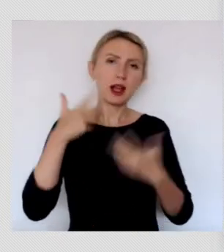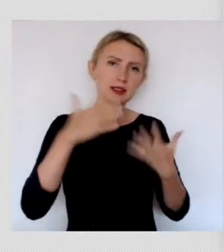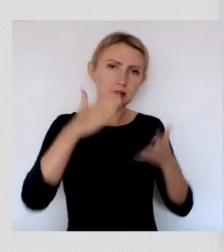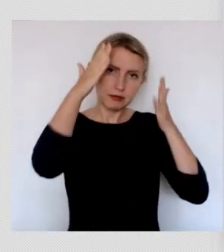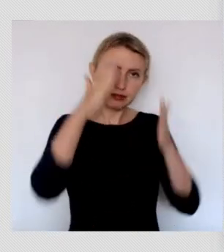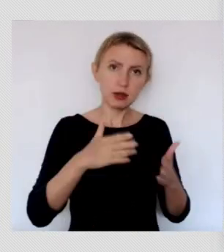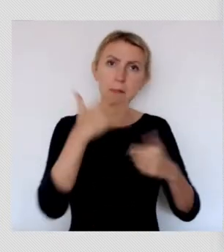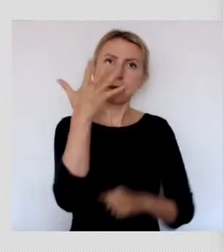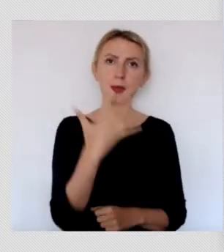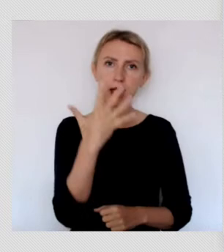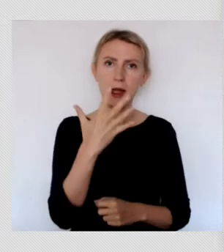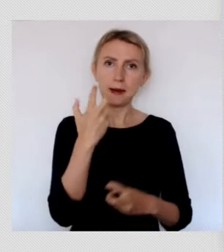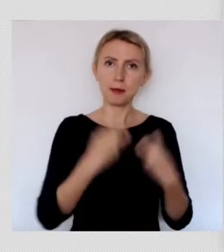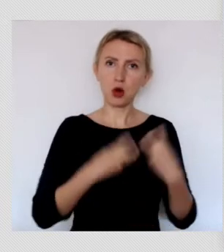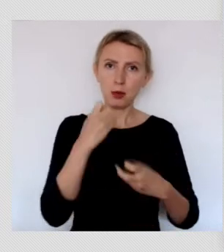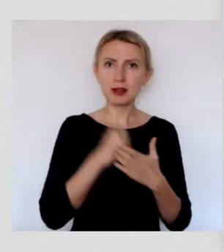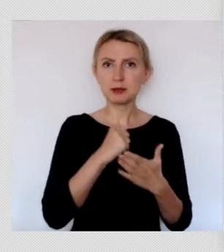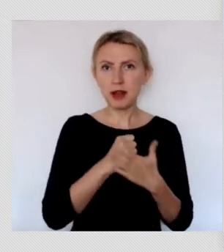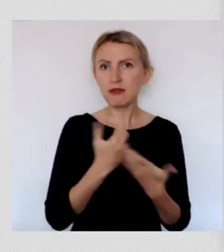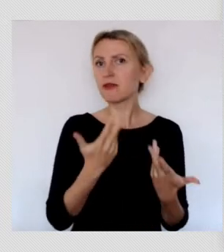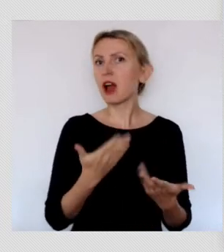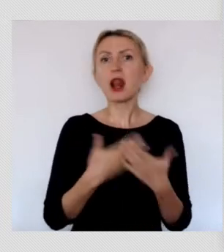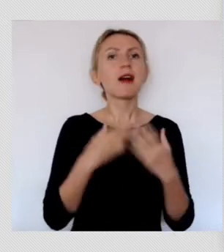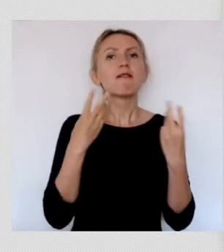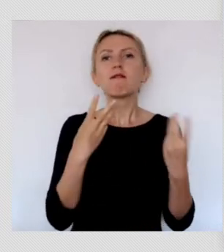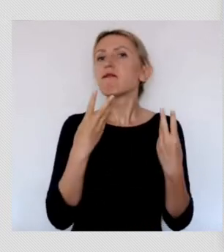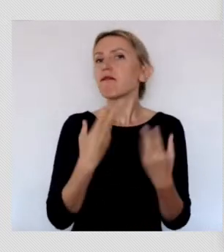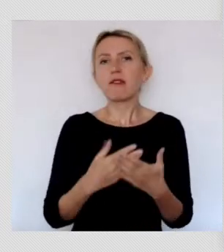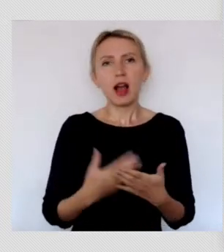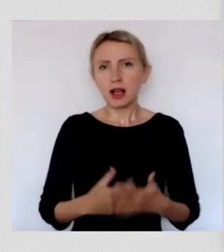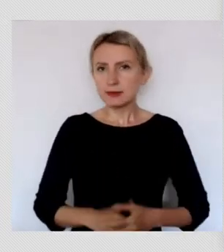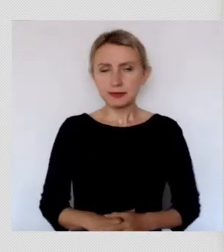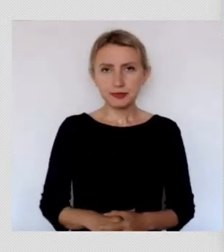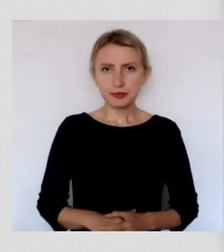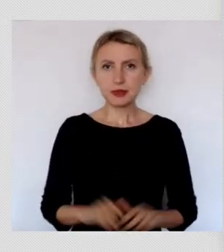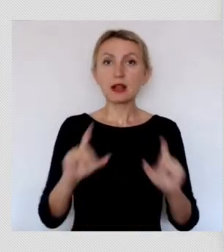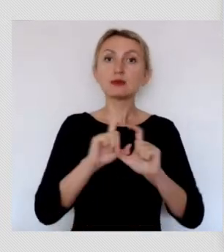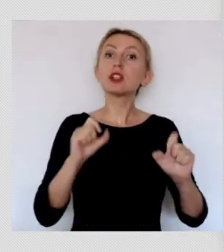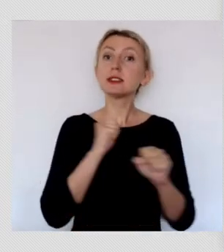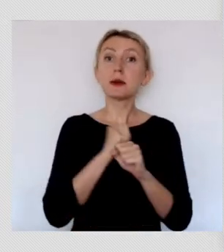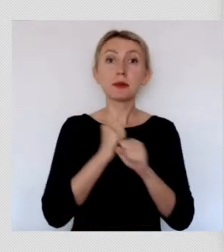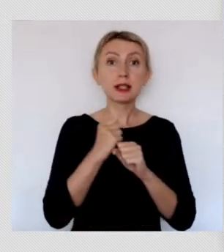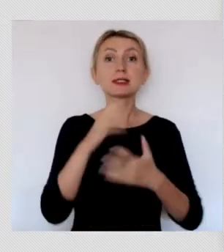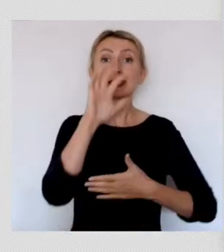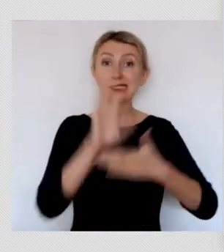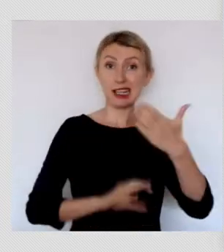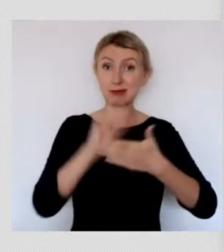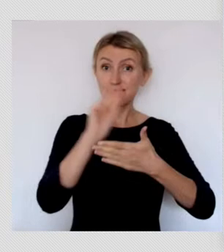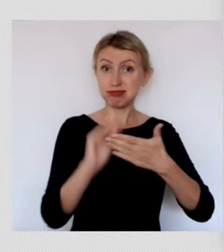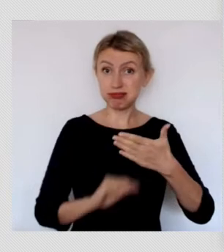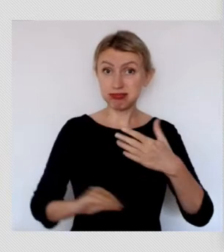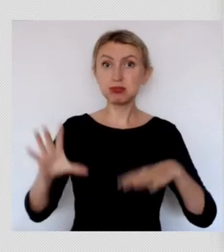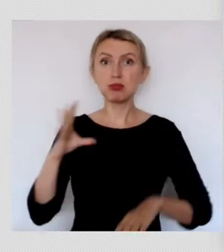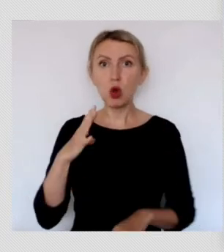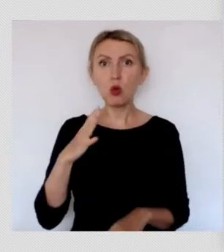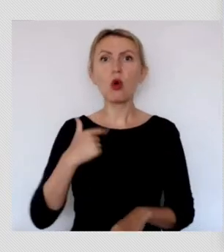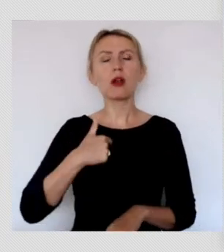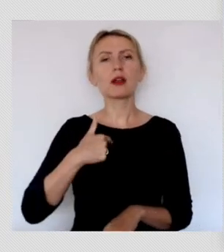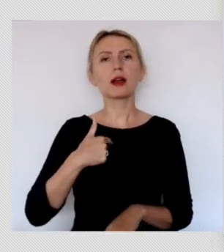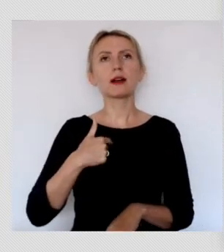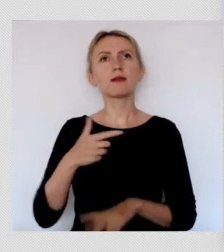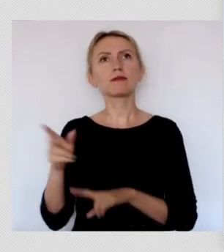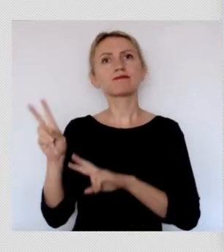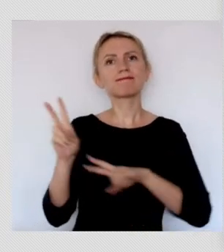takich pięciu problemach. Dlaczego one są istotne? W trakcie pracy nad tym tekstem wróciłem do